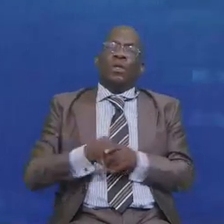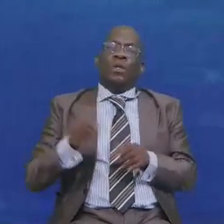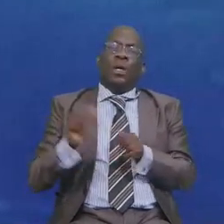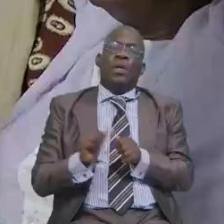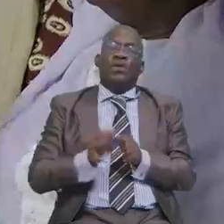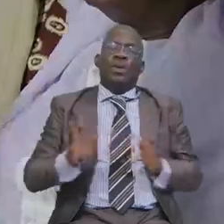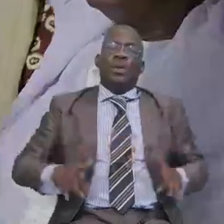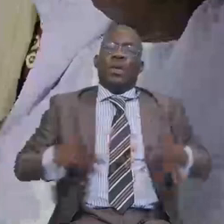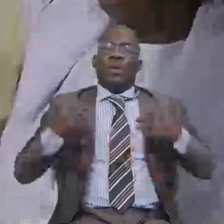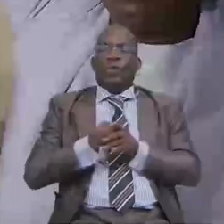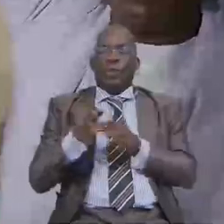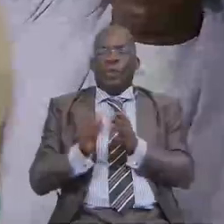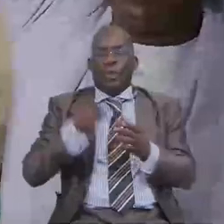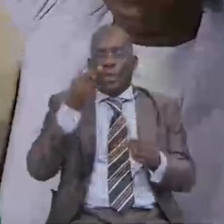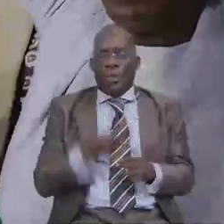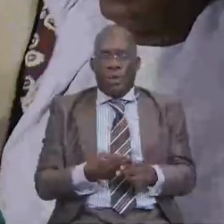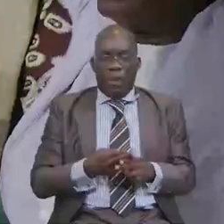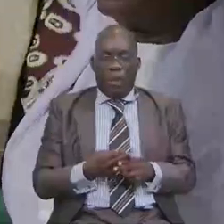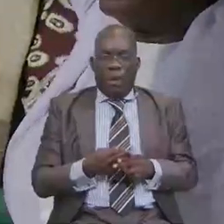de Jésus.